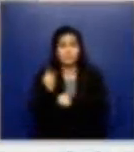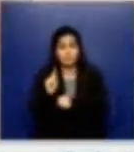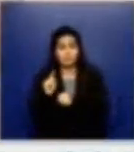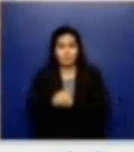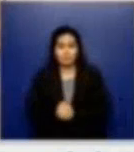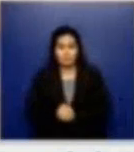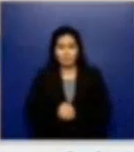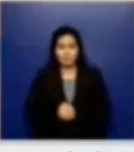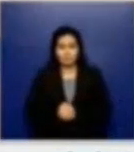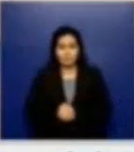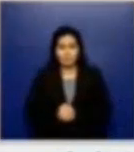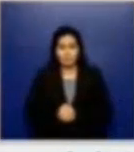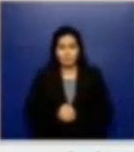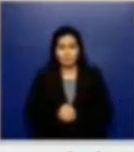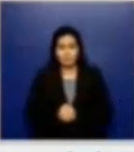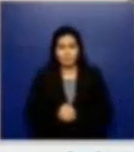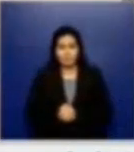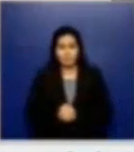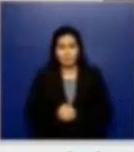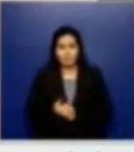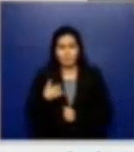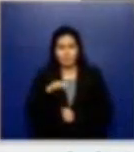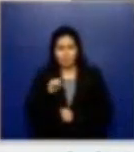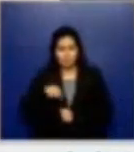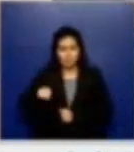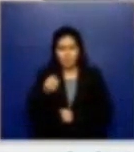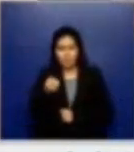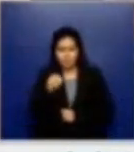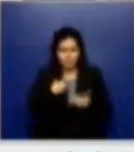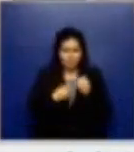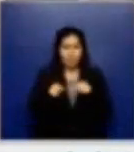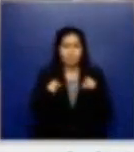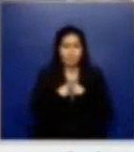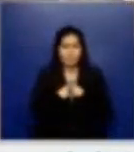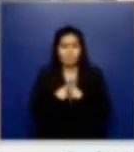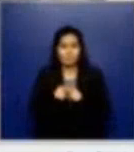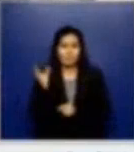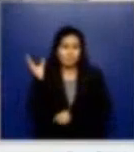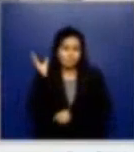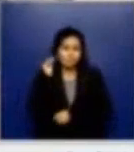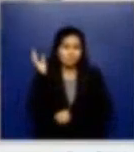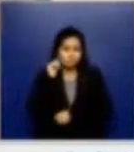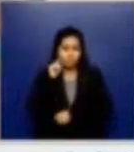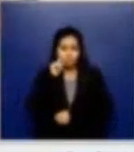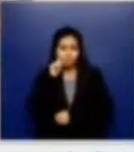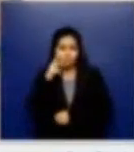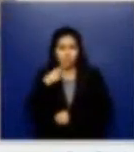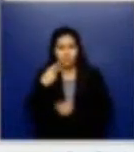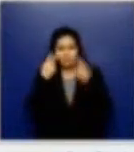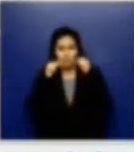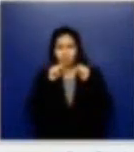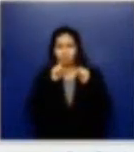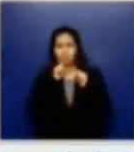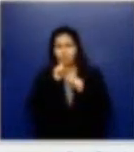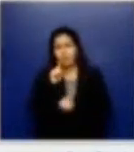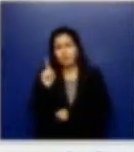หลายคนพูดตรงกันได้ยินจนชินหัวจนชาหูท่านนายกก็จงบ่น